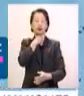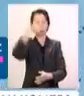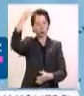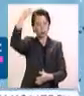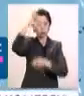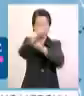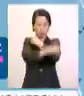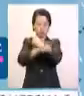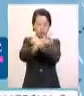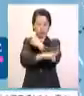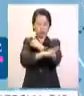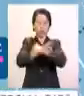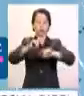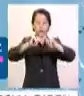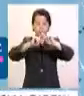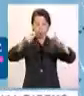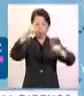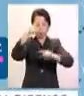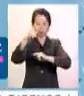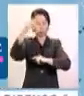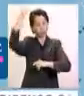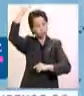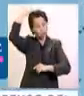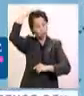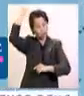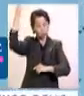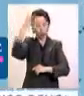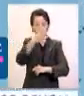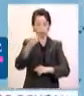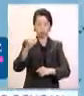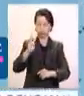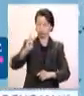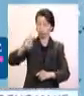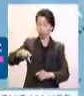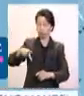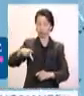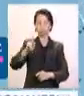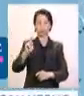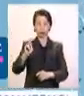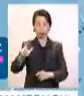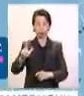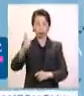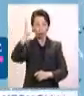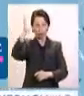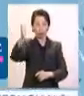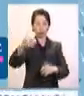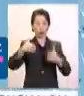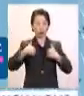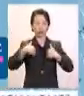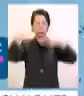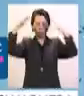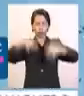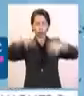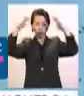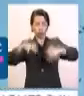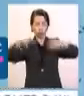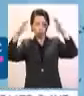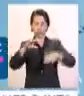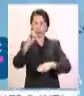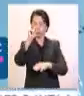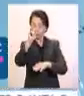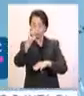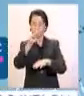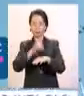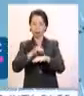Negeri Sembilan. Namun demikian, bagi negeri Selangor dan juga wilayah Persekutuan Kuala Lumpur dijangkakan akan mengalami hujan dalam sedikit